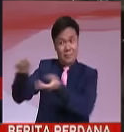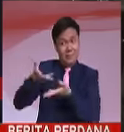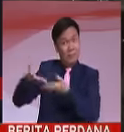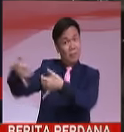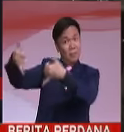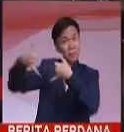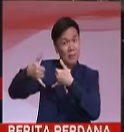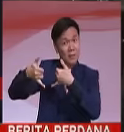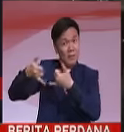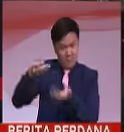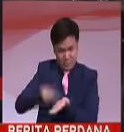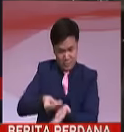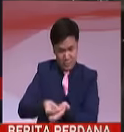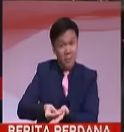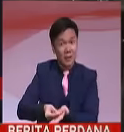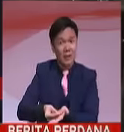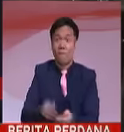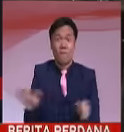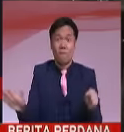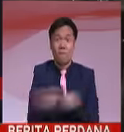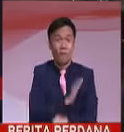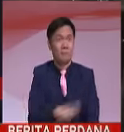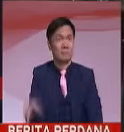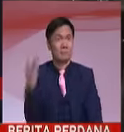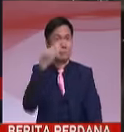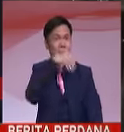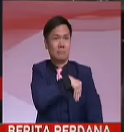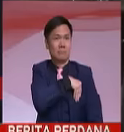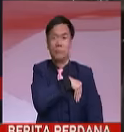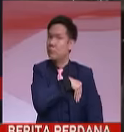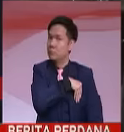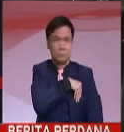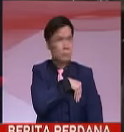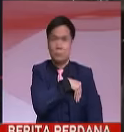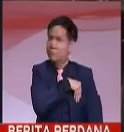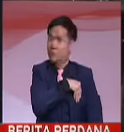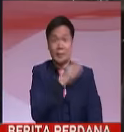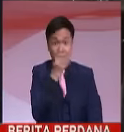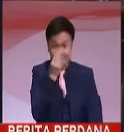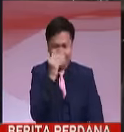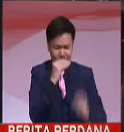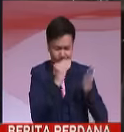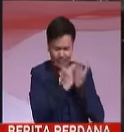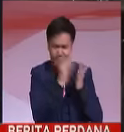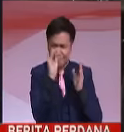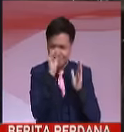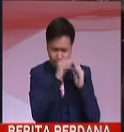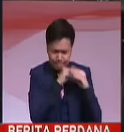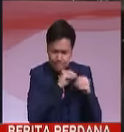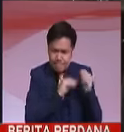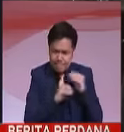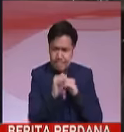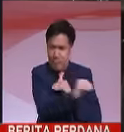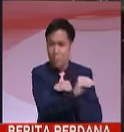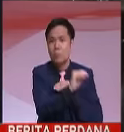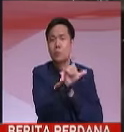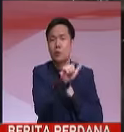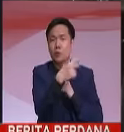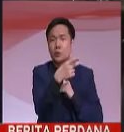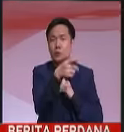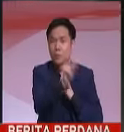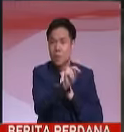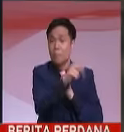diperoleh itu adalah bukan mutlak mesti mereka ada sebagiannya perlu diserahkan kepada negara untuk kemajuan dari di masa akan datang